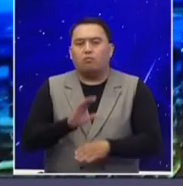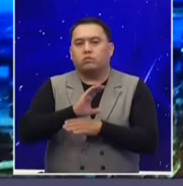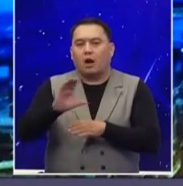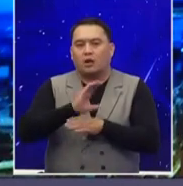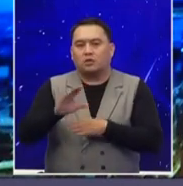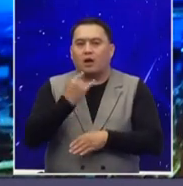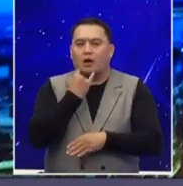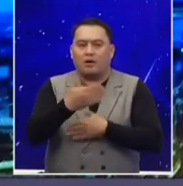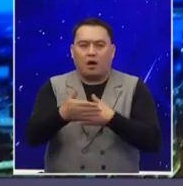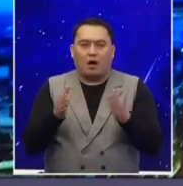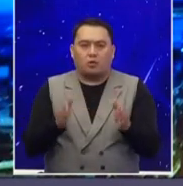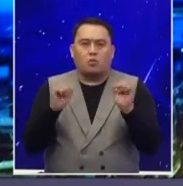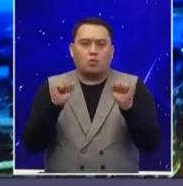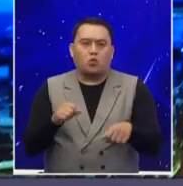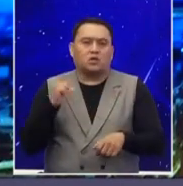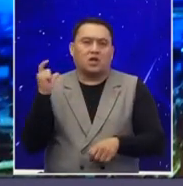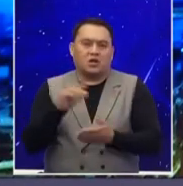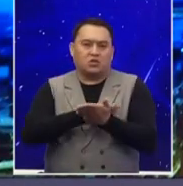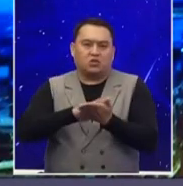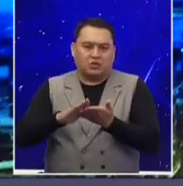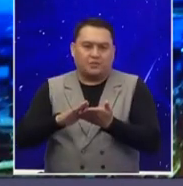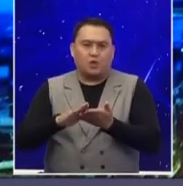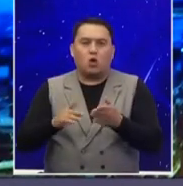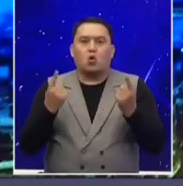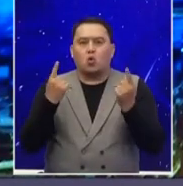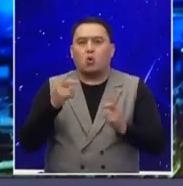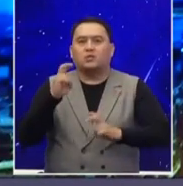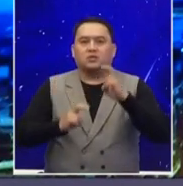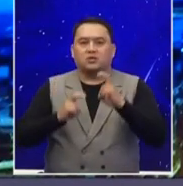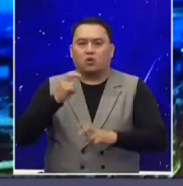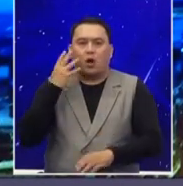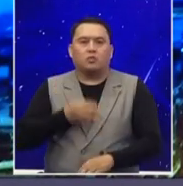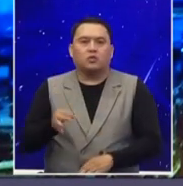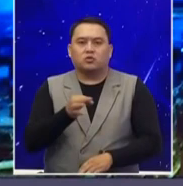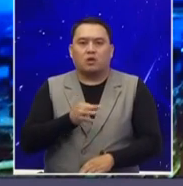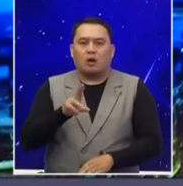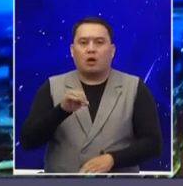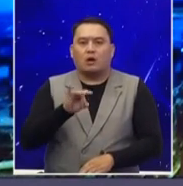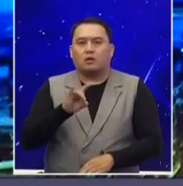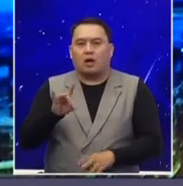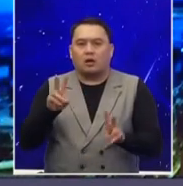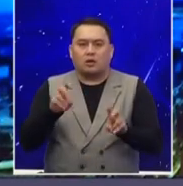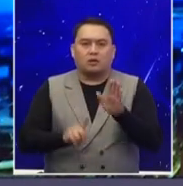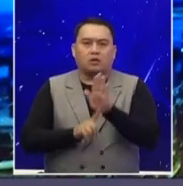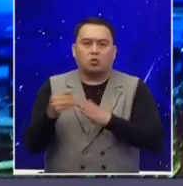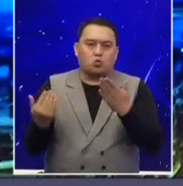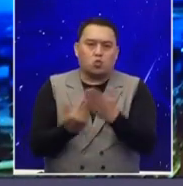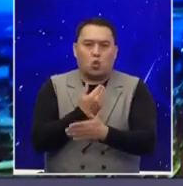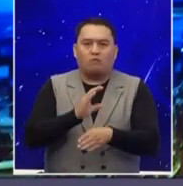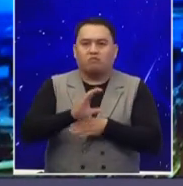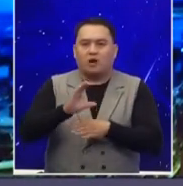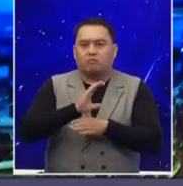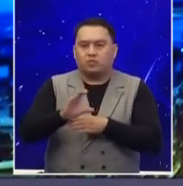Производство аккумуляторов может быть экологичным. Одно из крупных предприятий ЖТСУ, завод «Кайнар», запустил новую